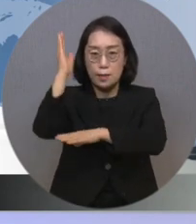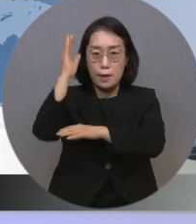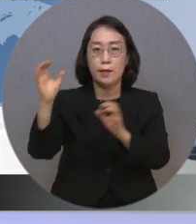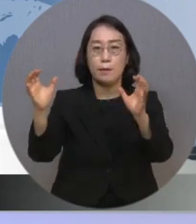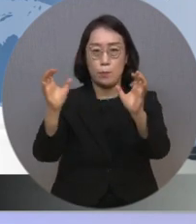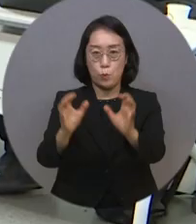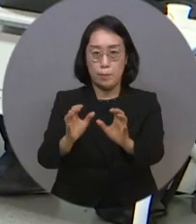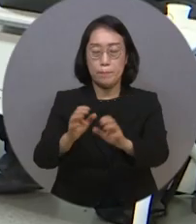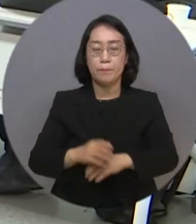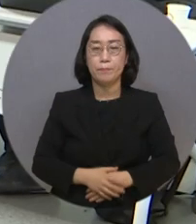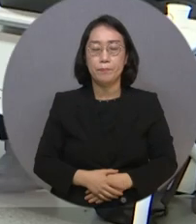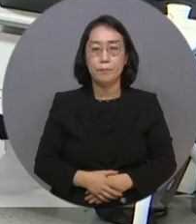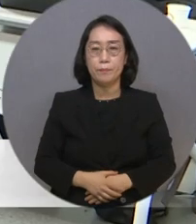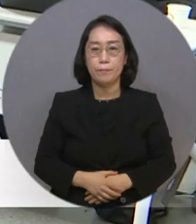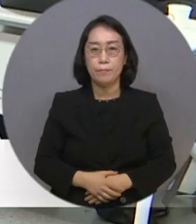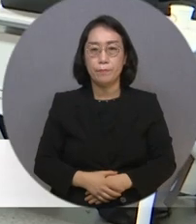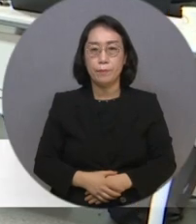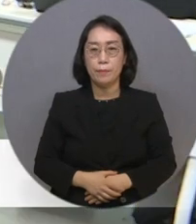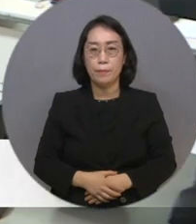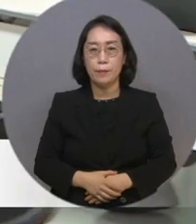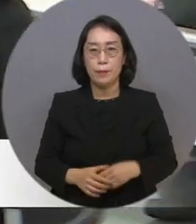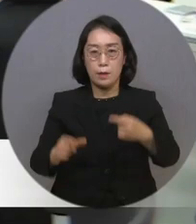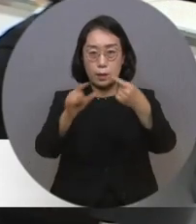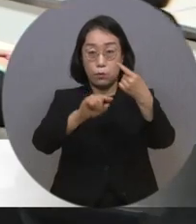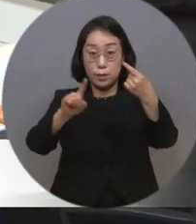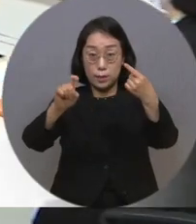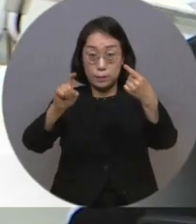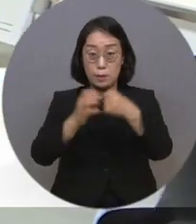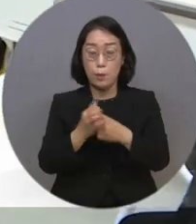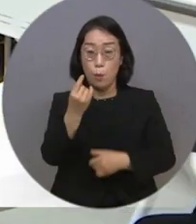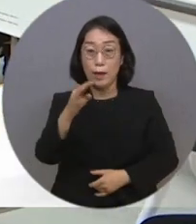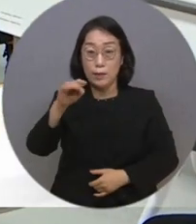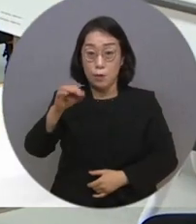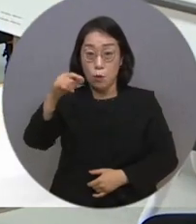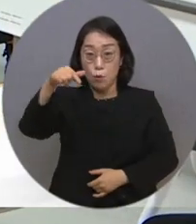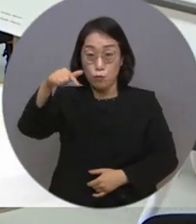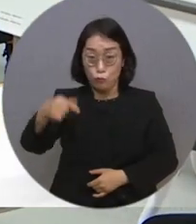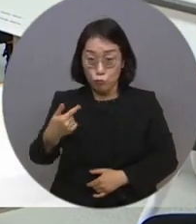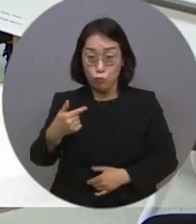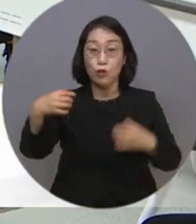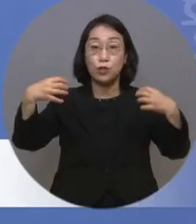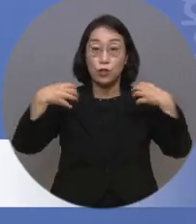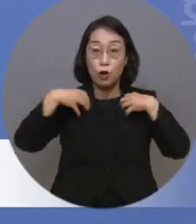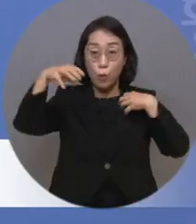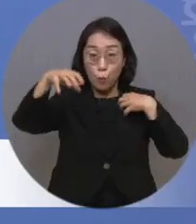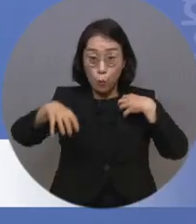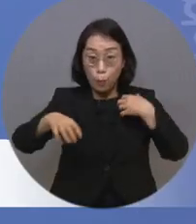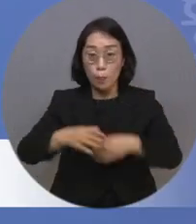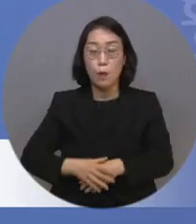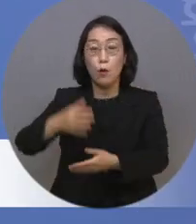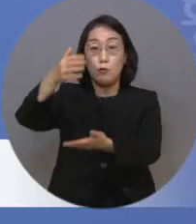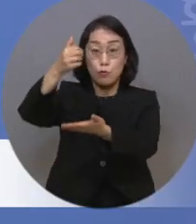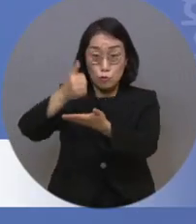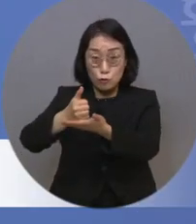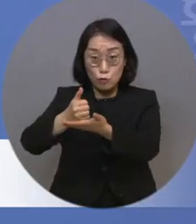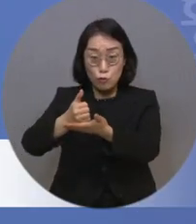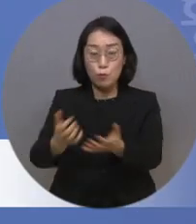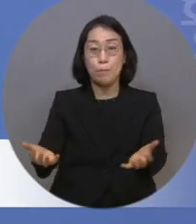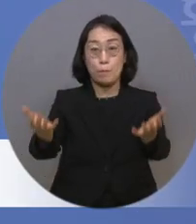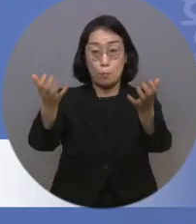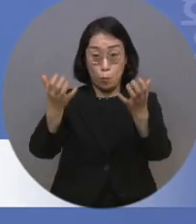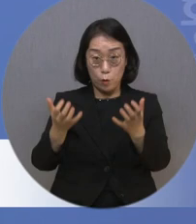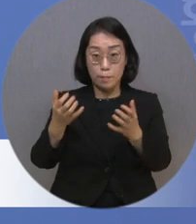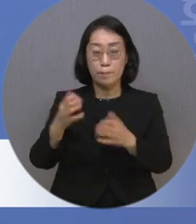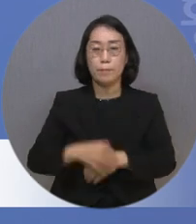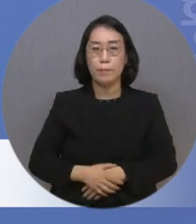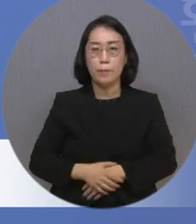가졌습니다. 지난 11일 강원도 횡성군 횡성군청에서 김명기 횡성군수가 주관한